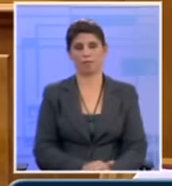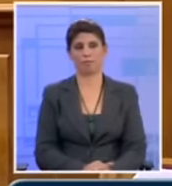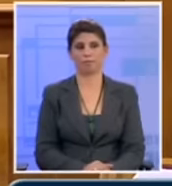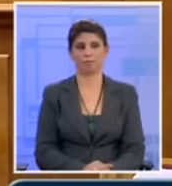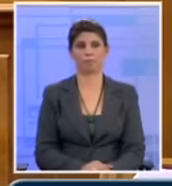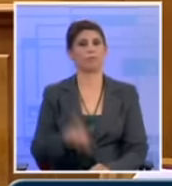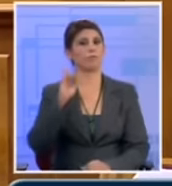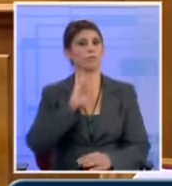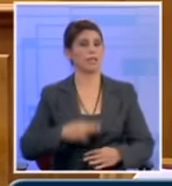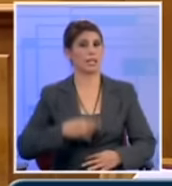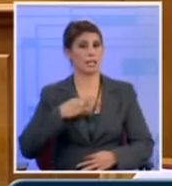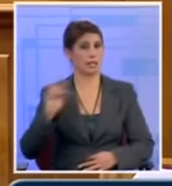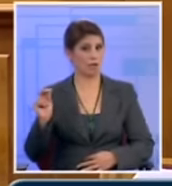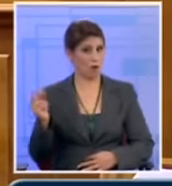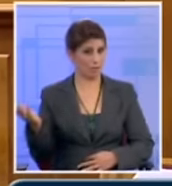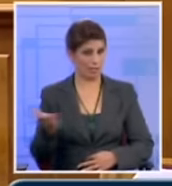Κυρίες και κύριοι βουλευτές,